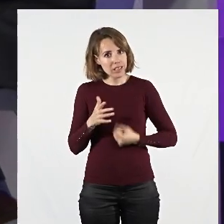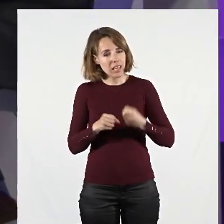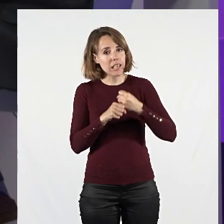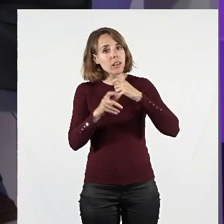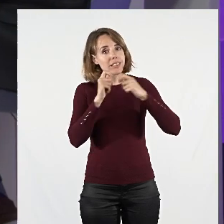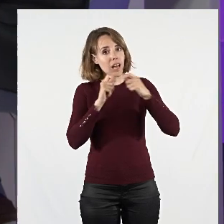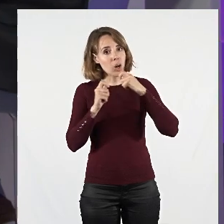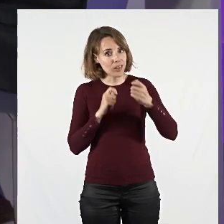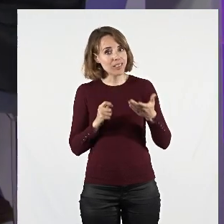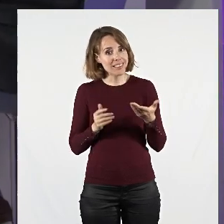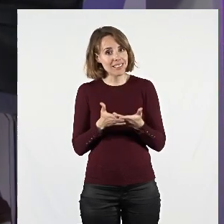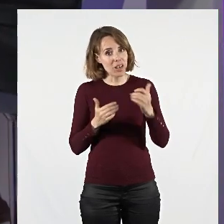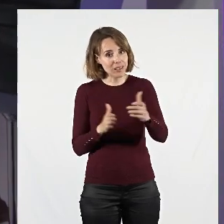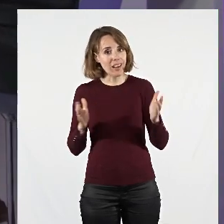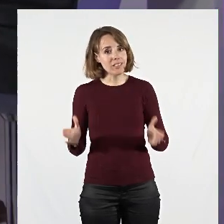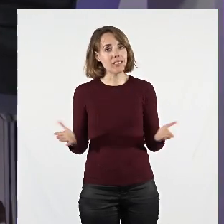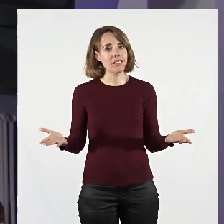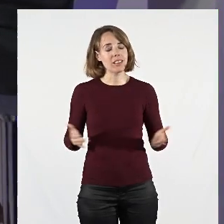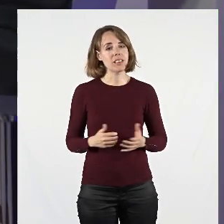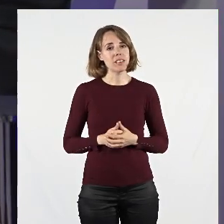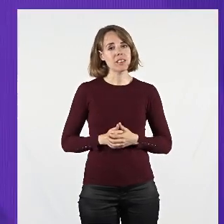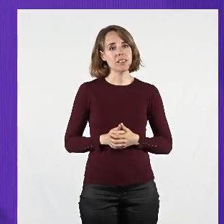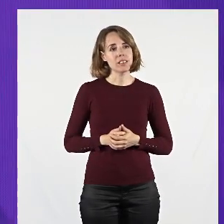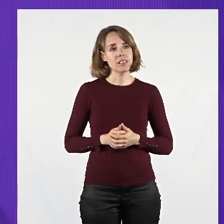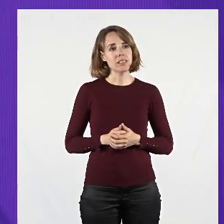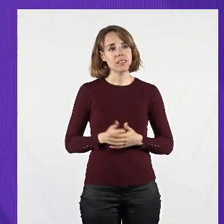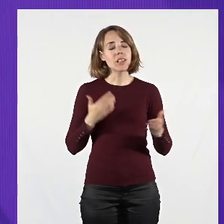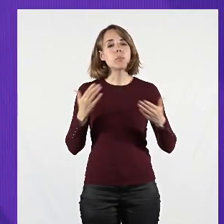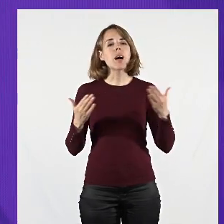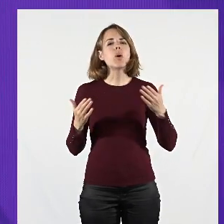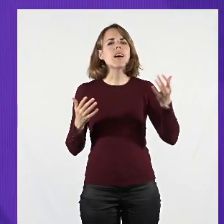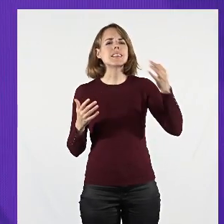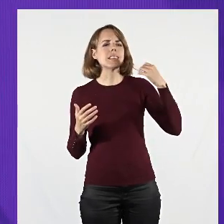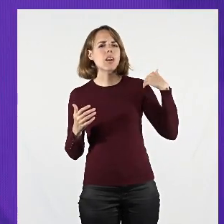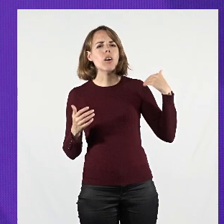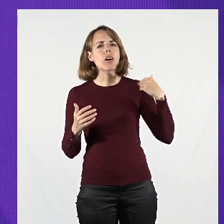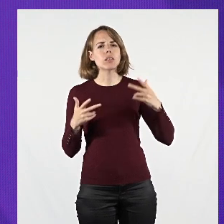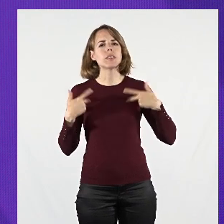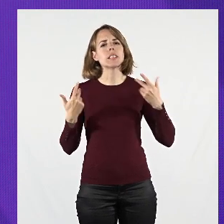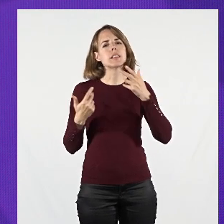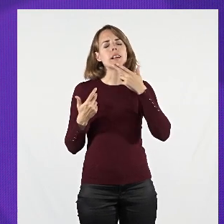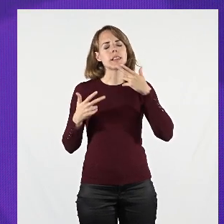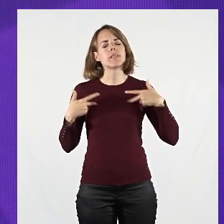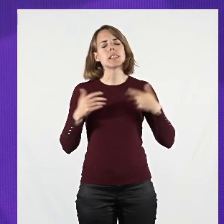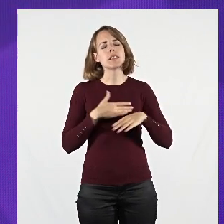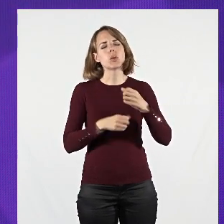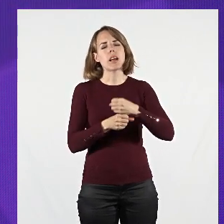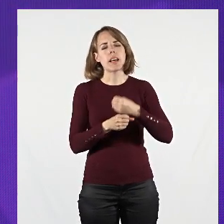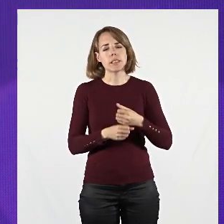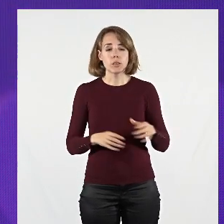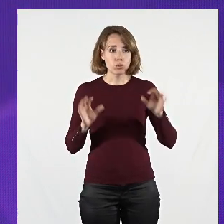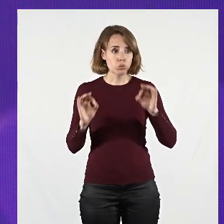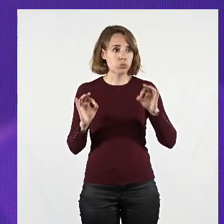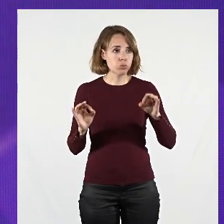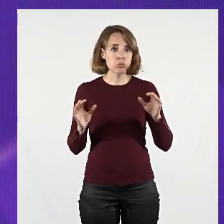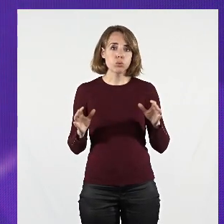ce que vous avez dit un peu tout à l'heure, sur la qualité de vie au travail plus globale? Oui, il me semble que l'amélioration rejoint tout à fait ce qu'a indiqué